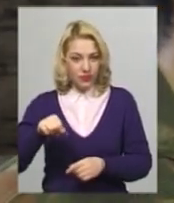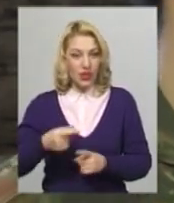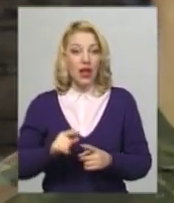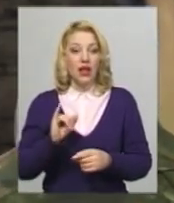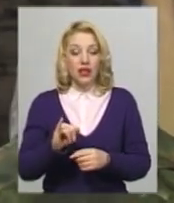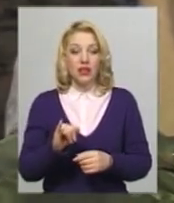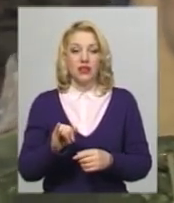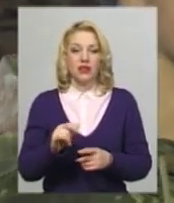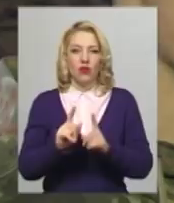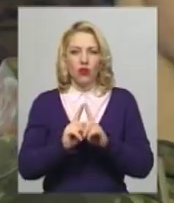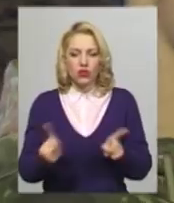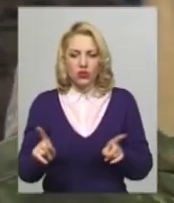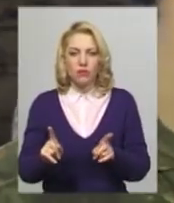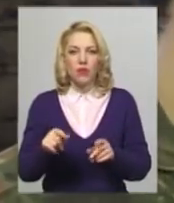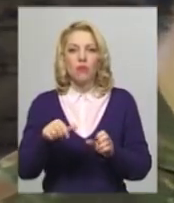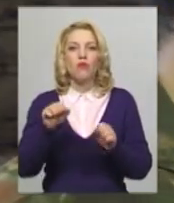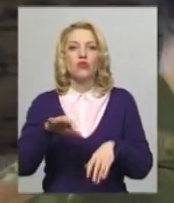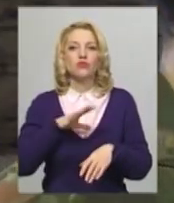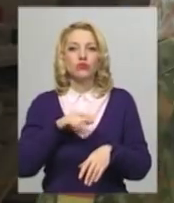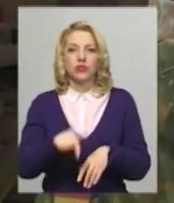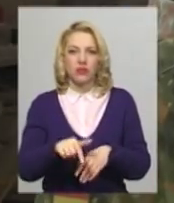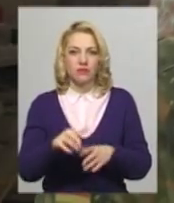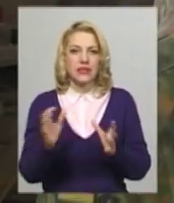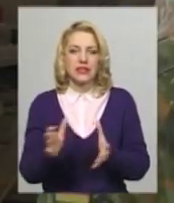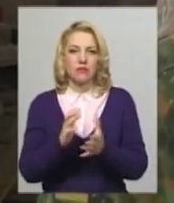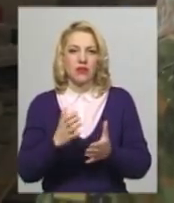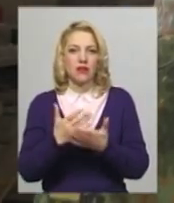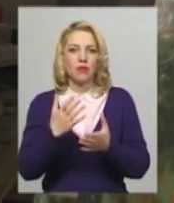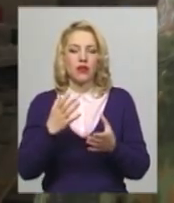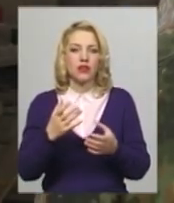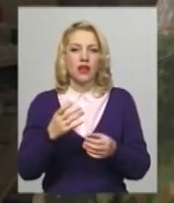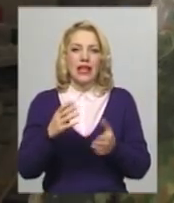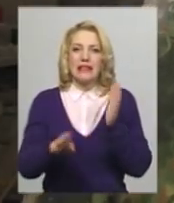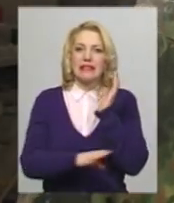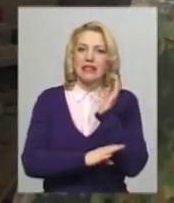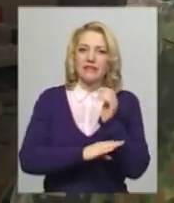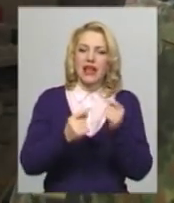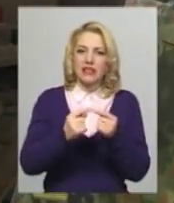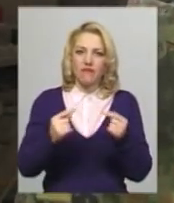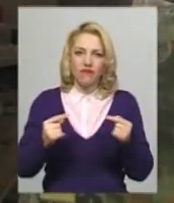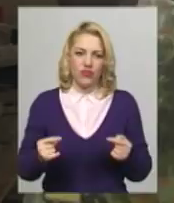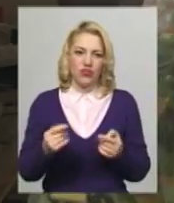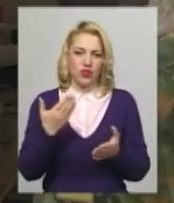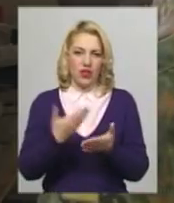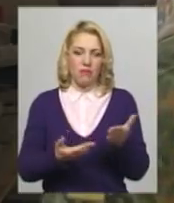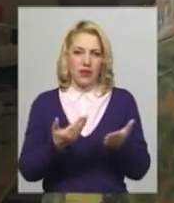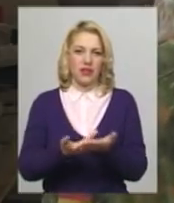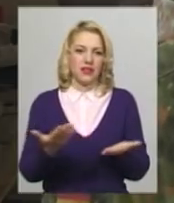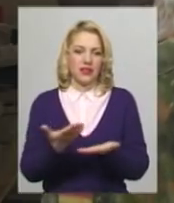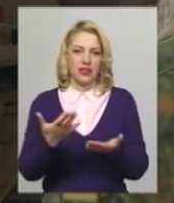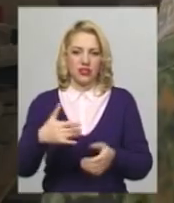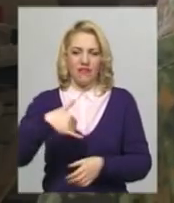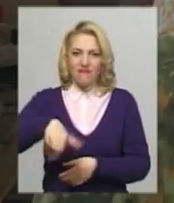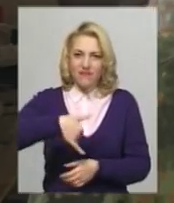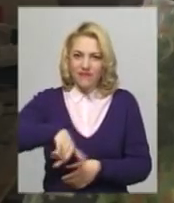особлива середа зберігання через вологість, можуть бути збережені навіть дерев'яні якісь вироби, які уронили туди, наприклад, якісь відра,